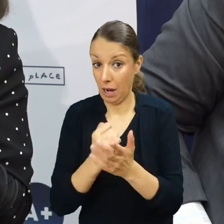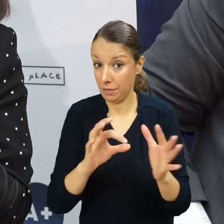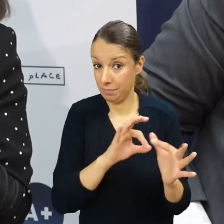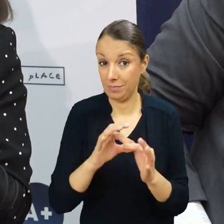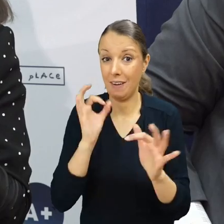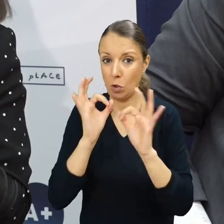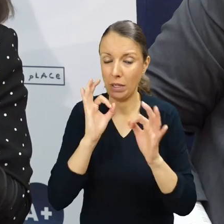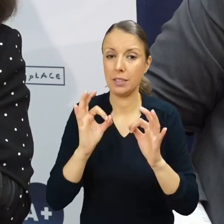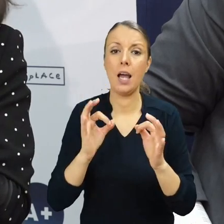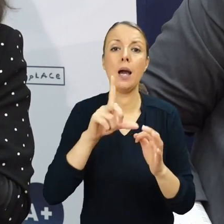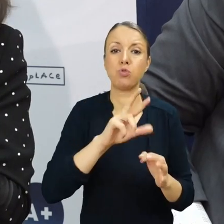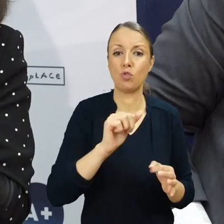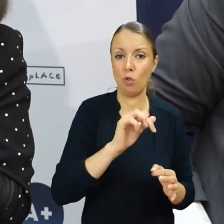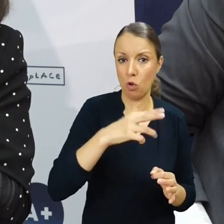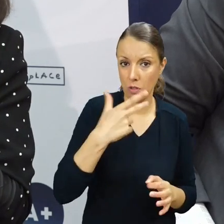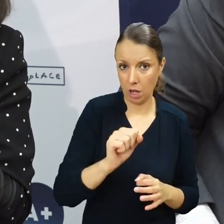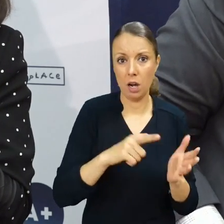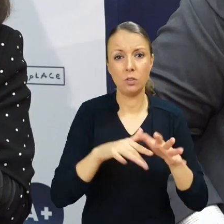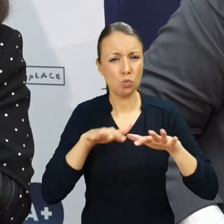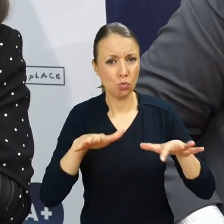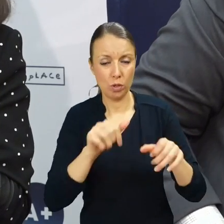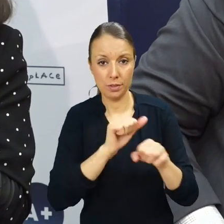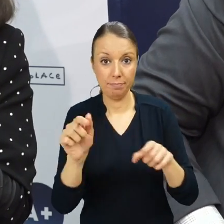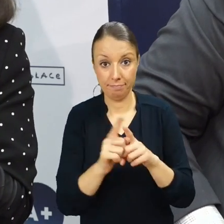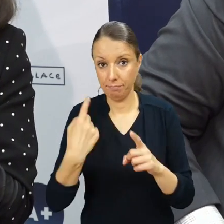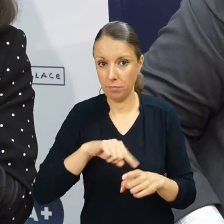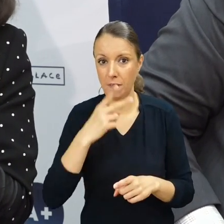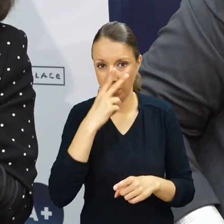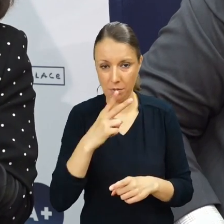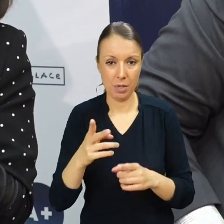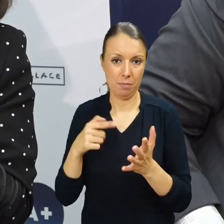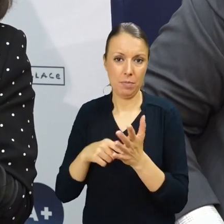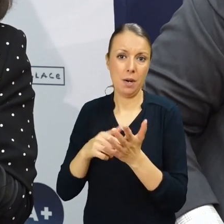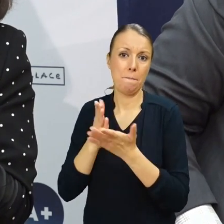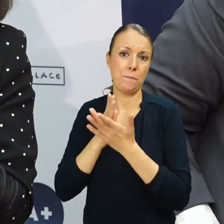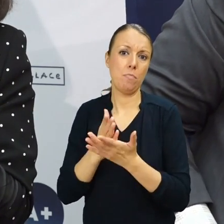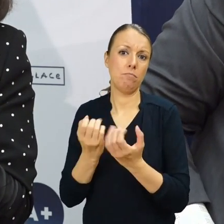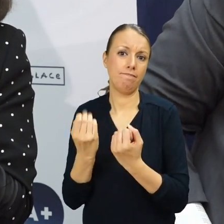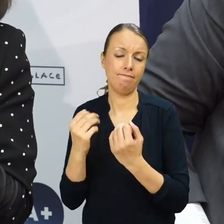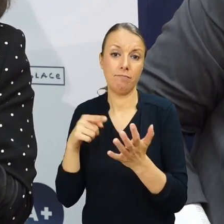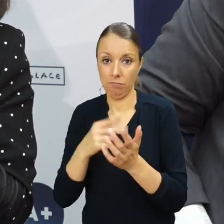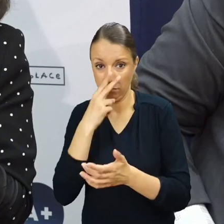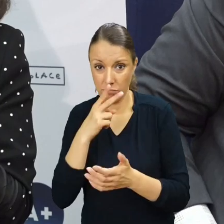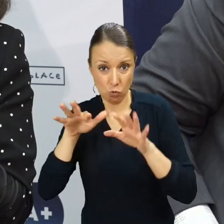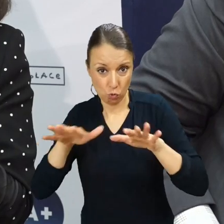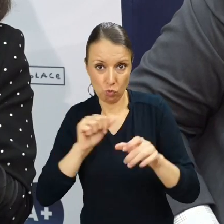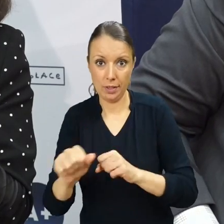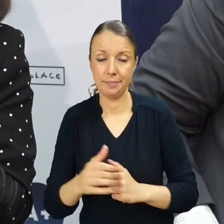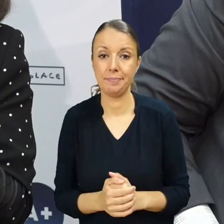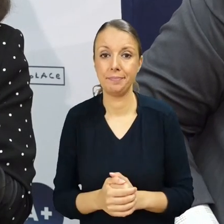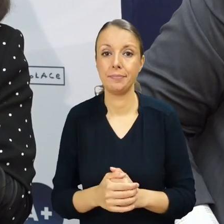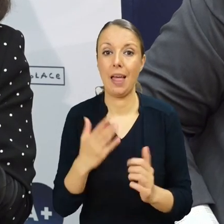prostu najwięcej, przynajmniej tych, które my widzimy w naszym poradnictwie, co też skutkuje tym, że tych spraw jest